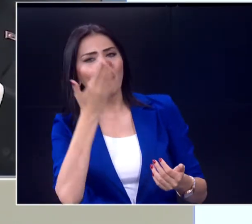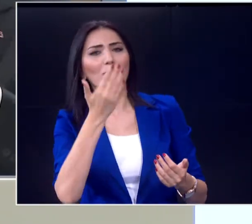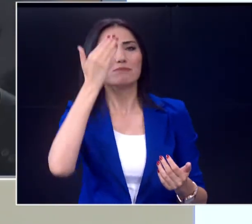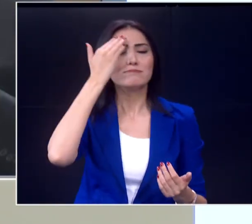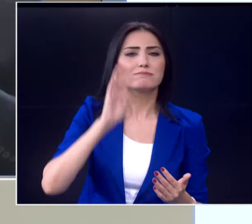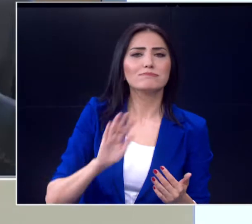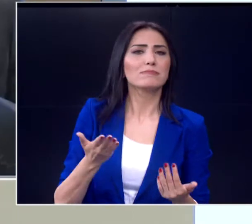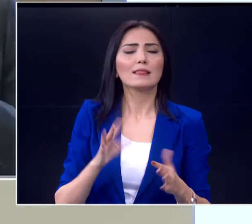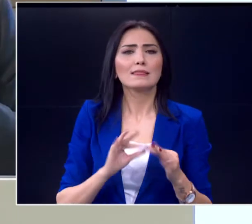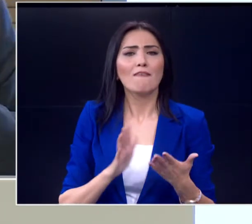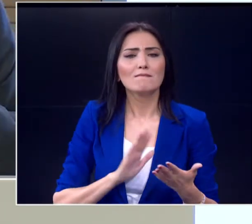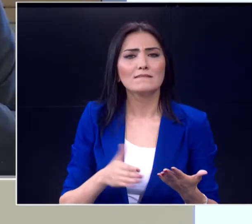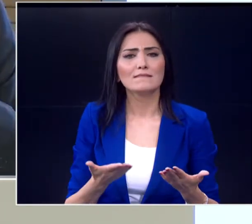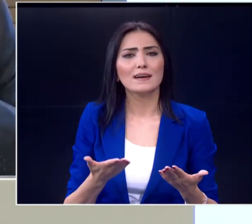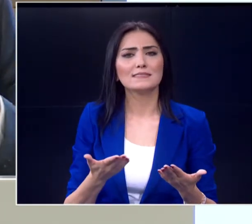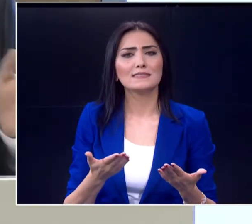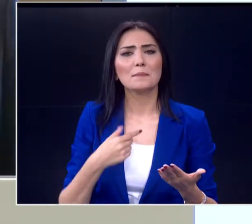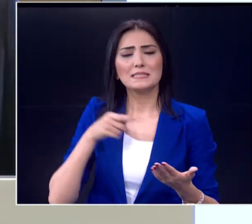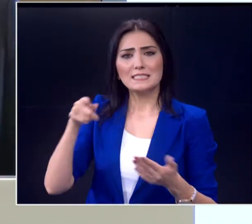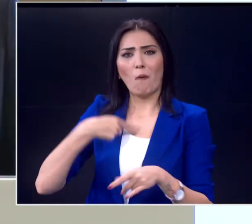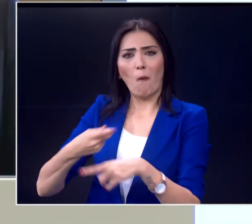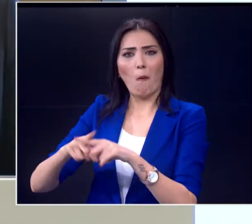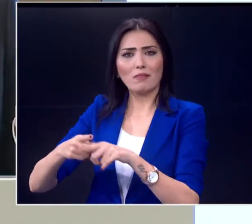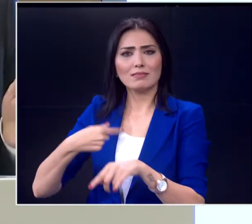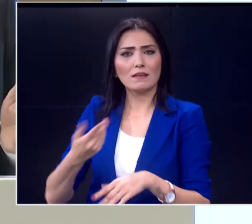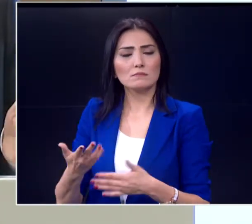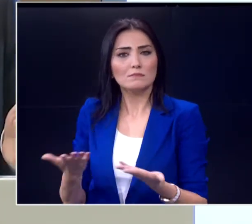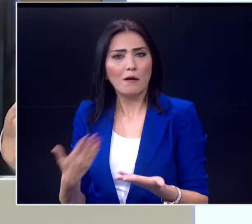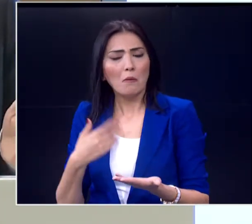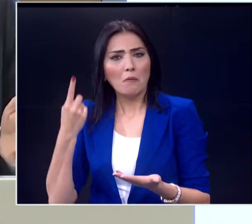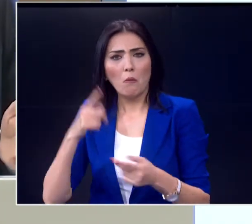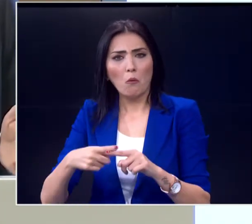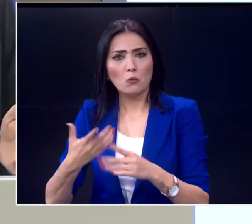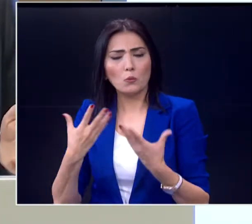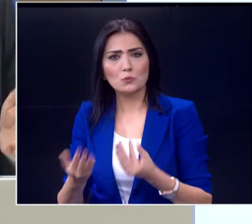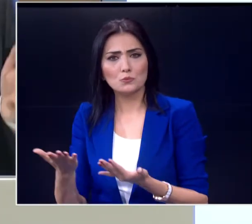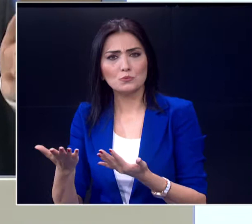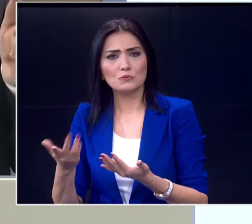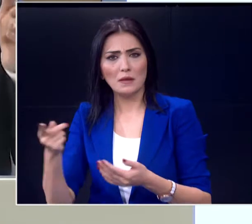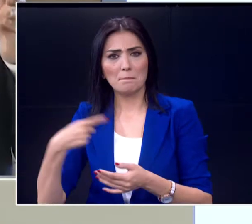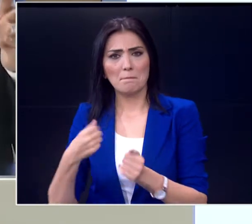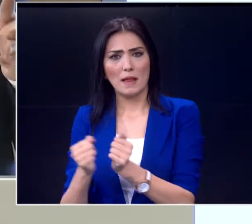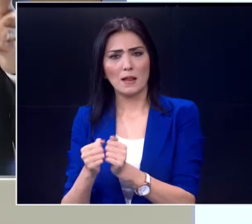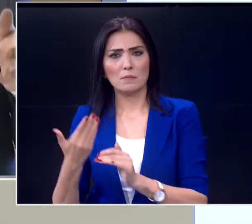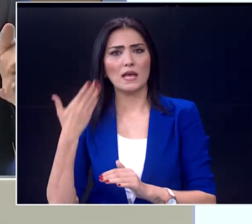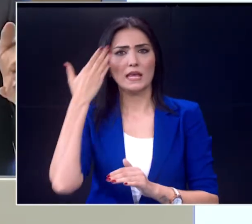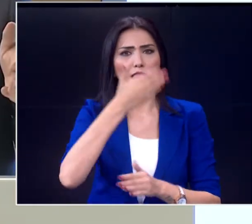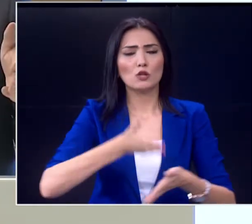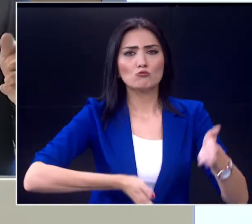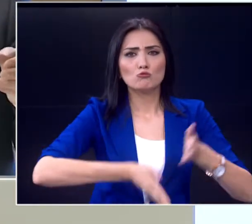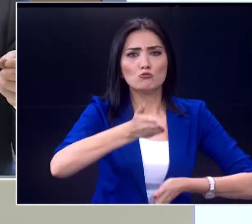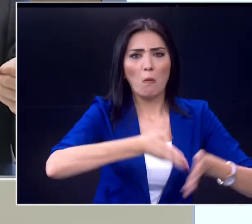aleyküm selam. Ne var? Ya biz sizin ortağınızız. Ya nereden ortak oluyorsun kardeşim? Sen benimle gittin